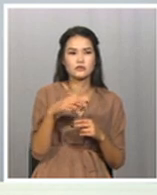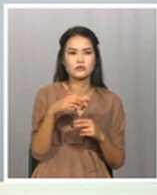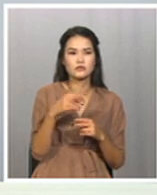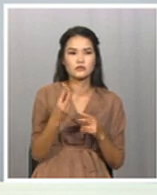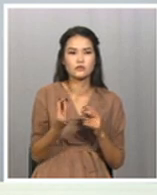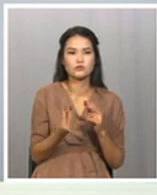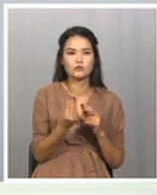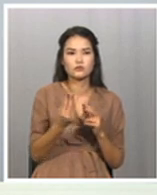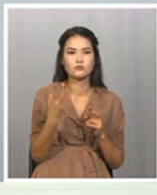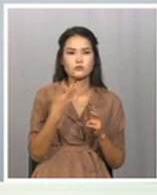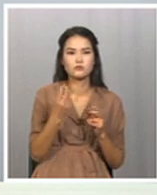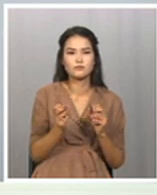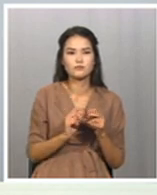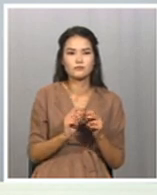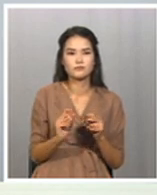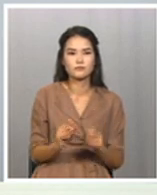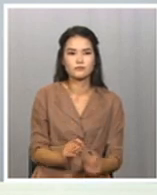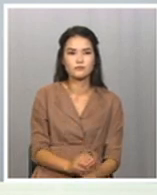шамды жағып аламыз.